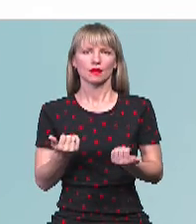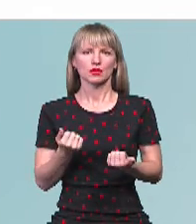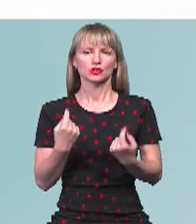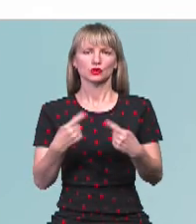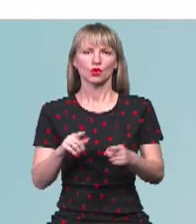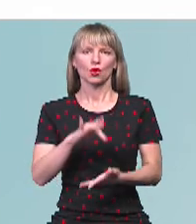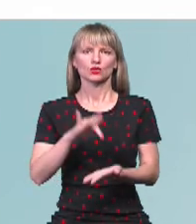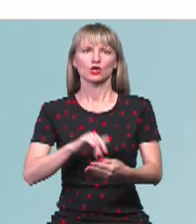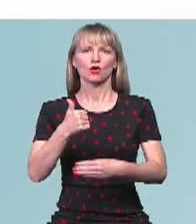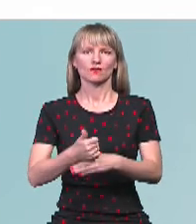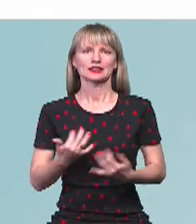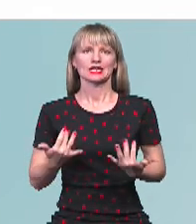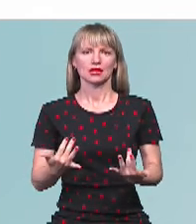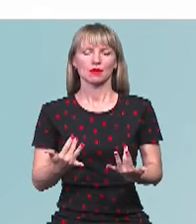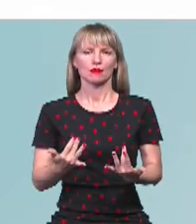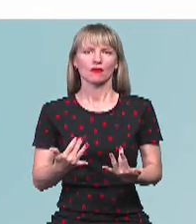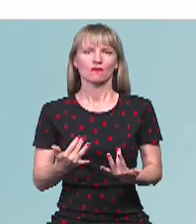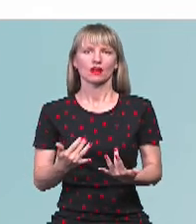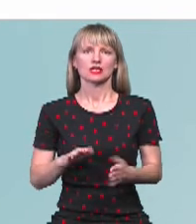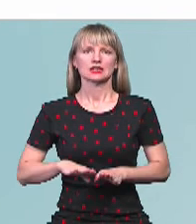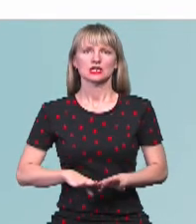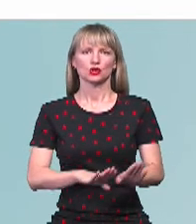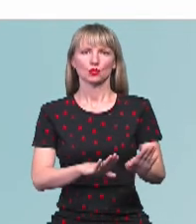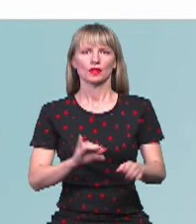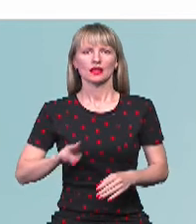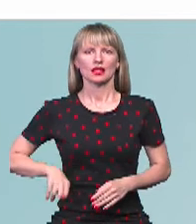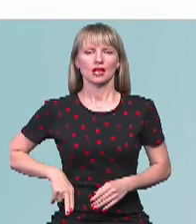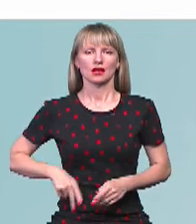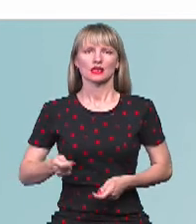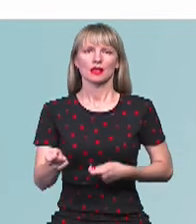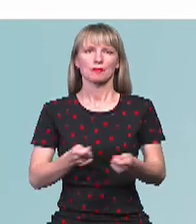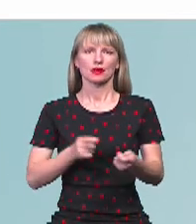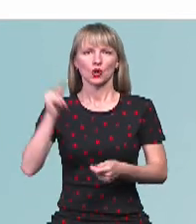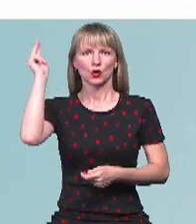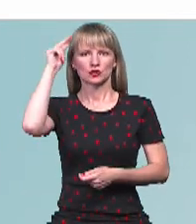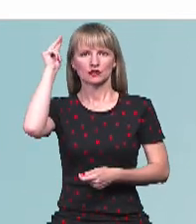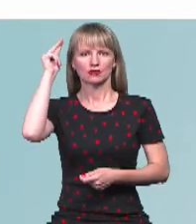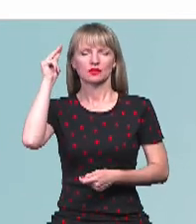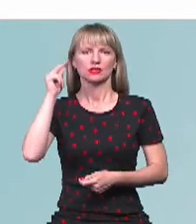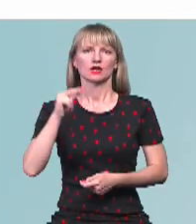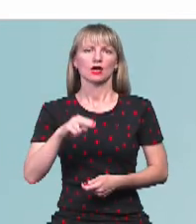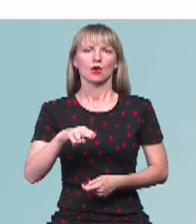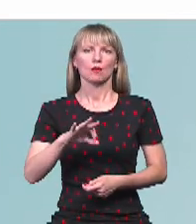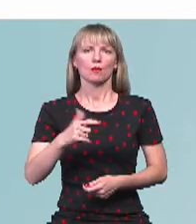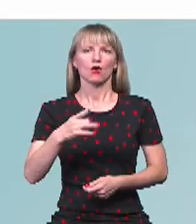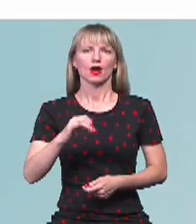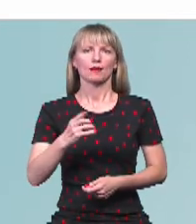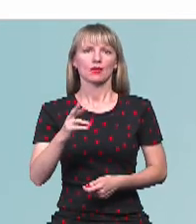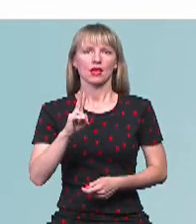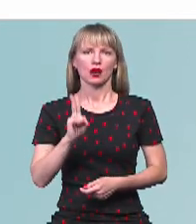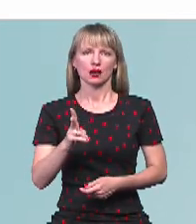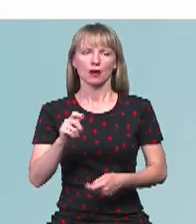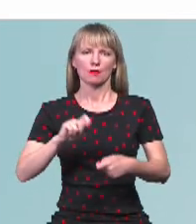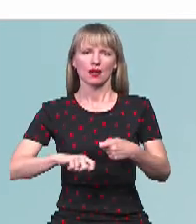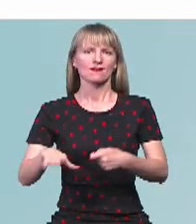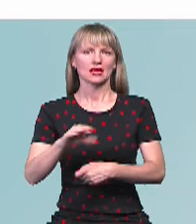Міський голова затребував від профільного заступника і директора департаменту освіти Юлії Погребняк перевірки всіх